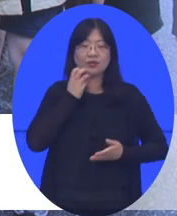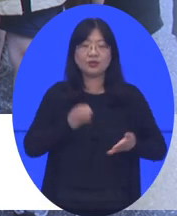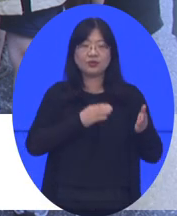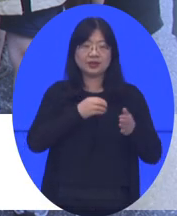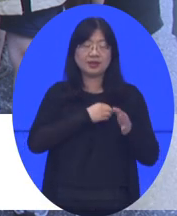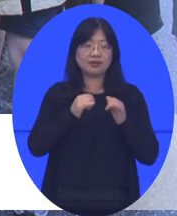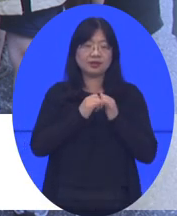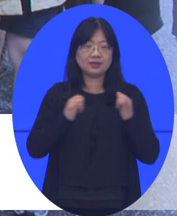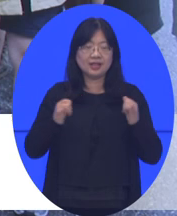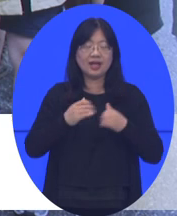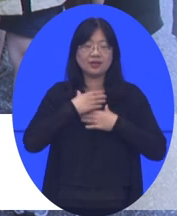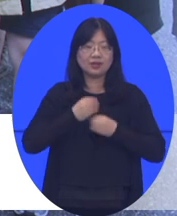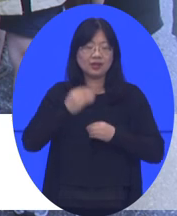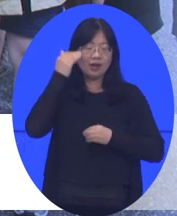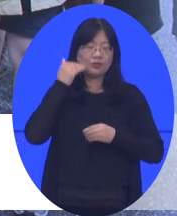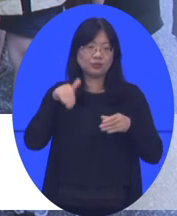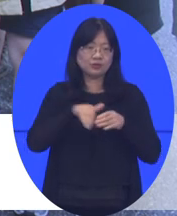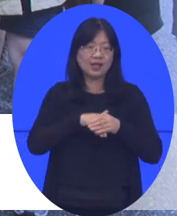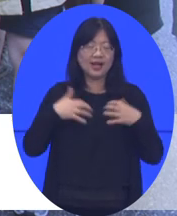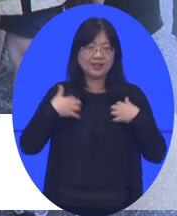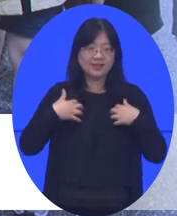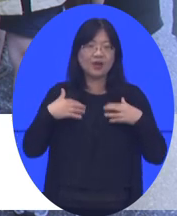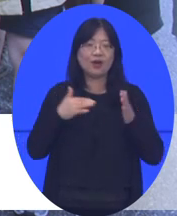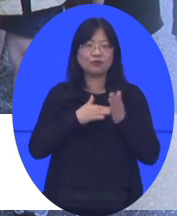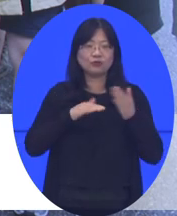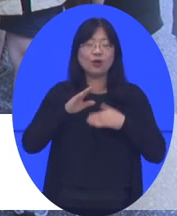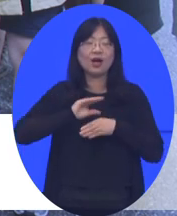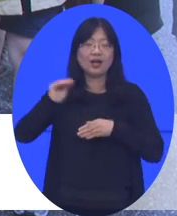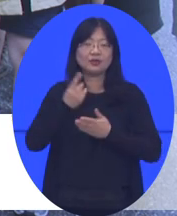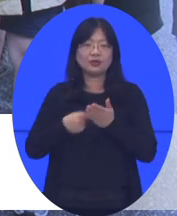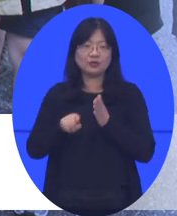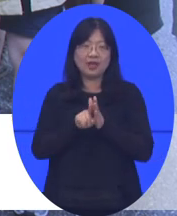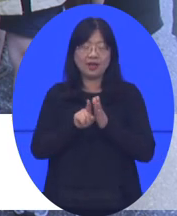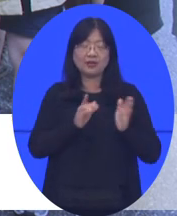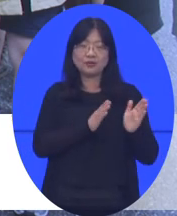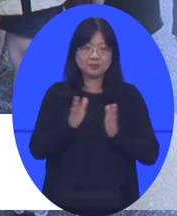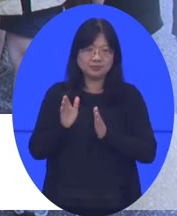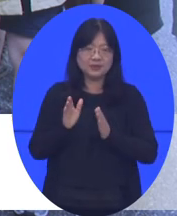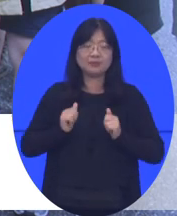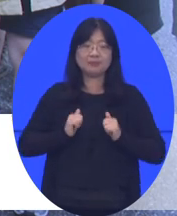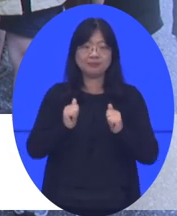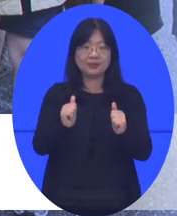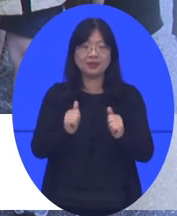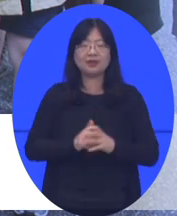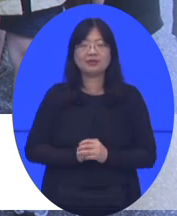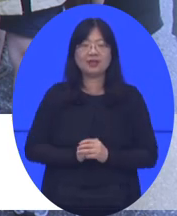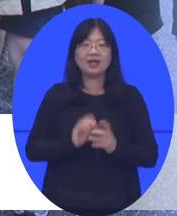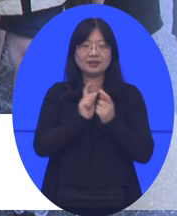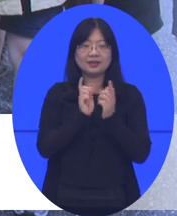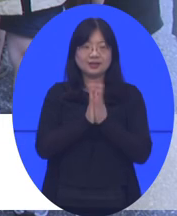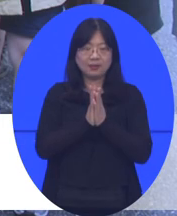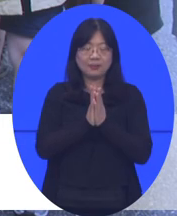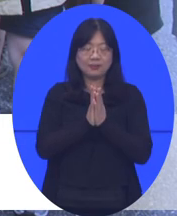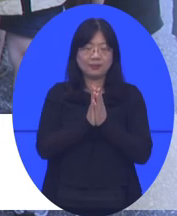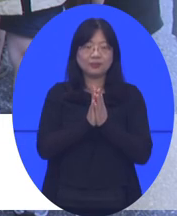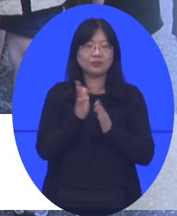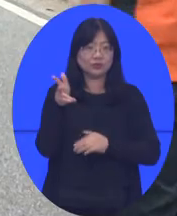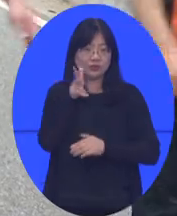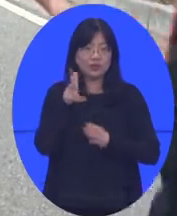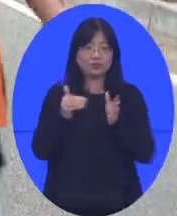대원들이 안전하게 한국 문화를 즐기고 갈 수 있도록 총력 대응에 나섰습니다. 현장에 나가 직접 대원들을 만나봤습니다.